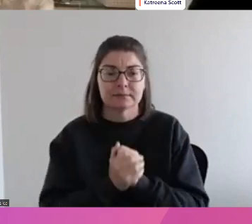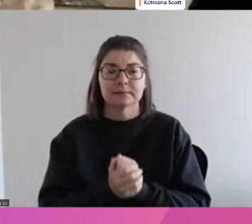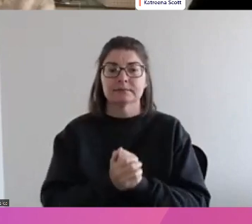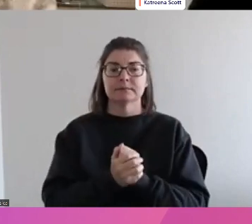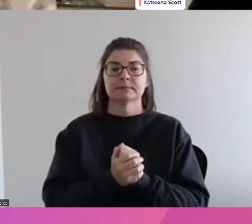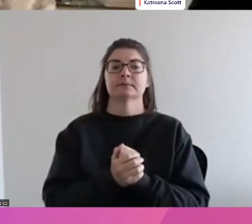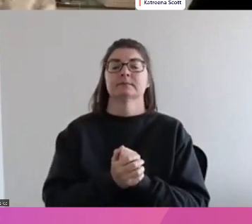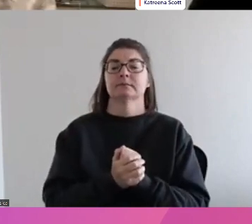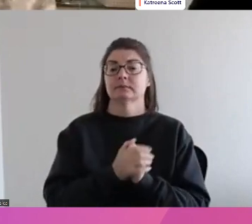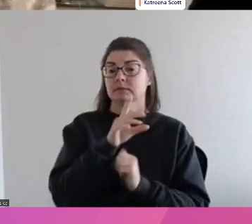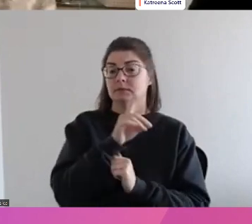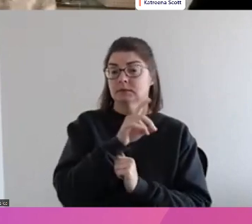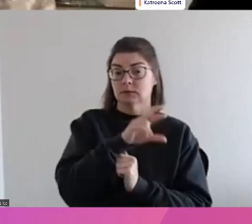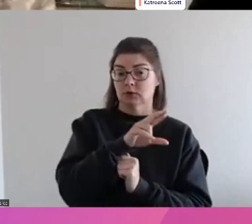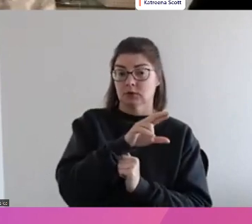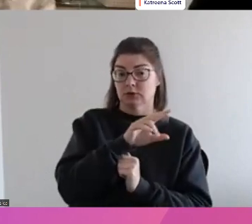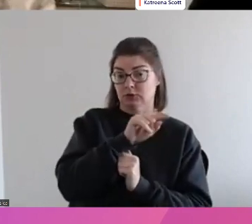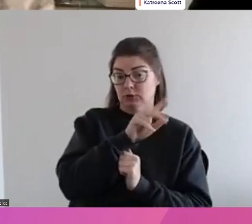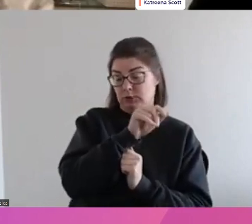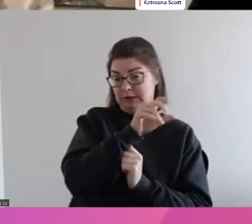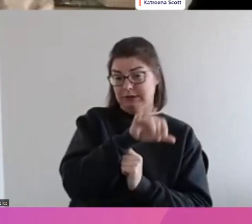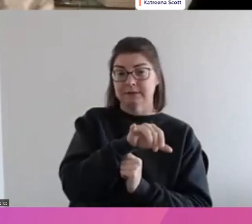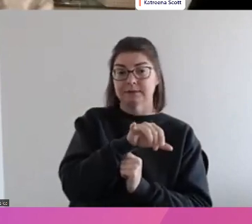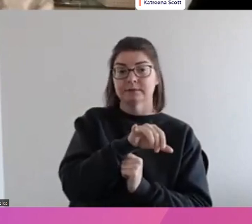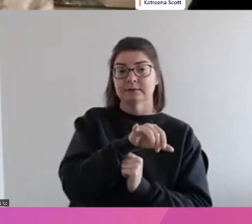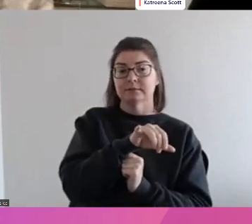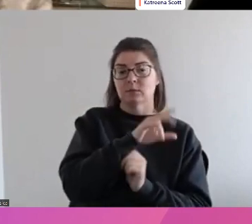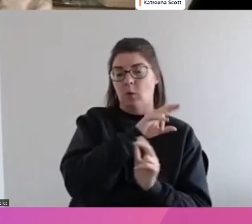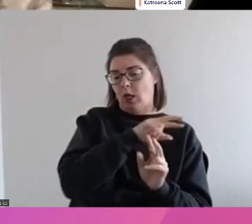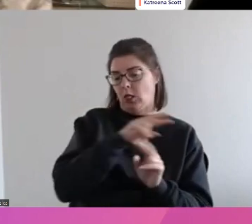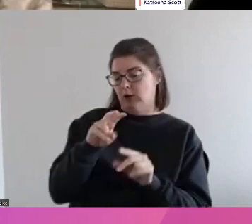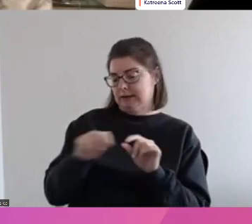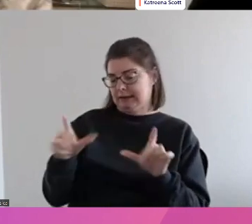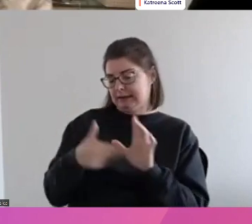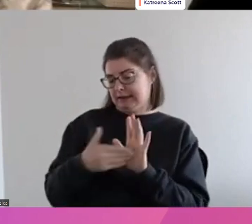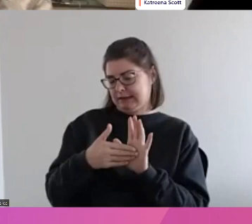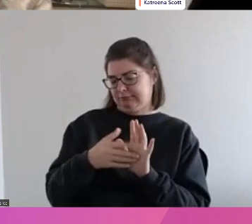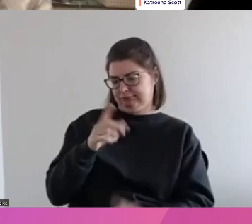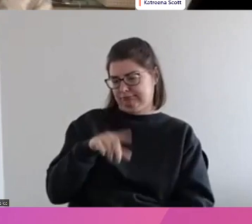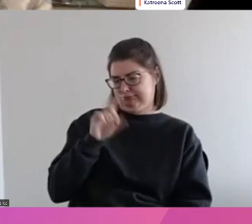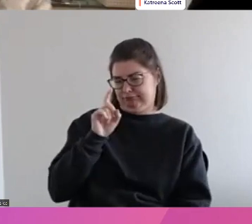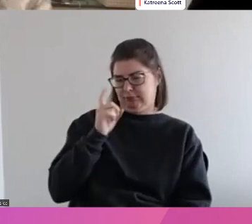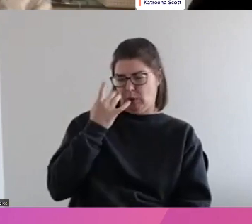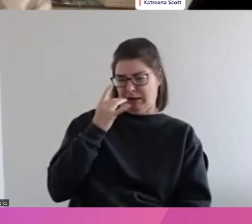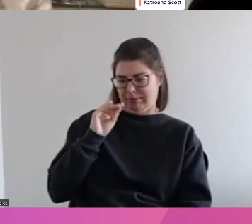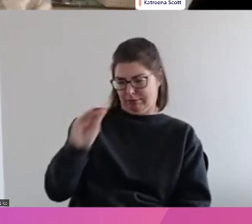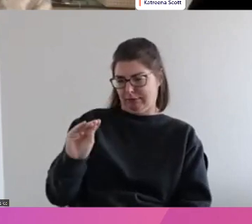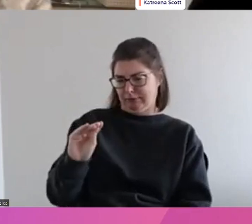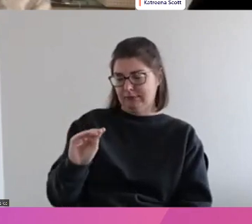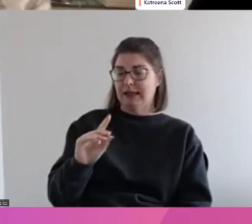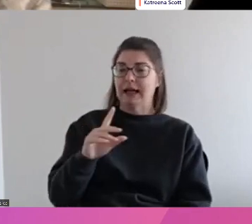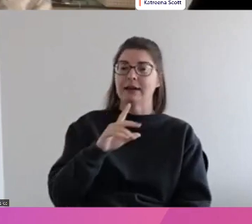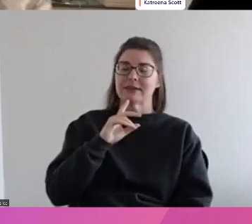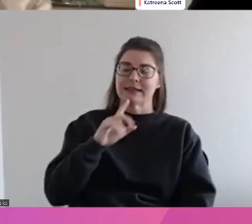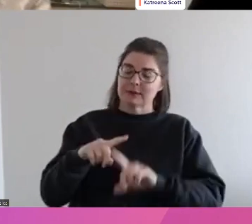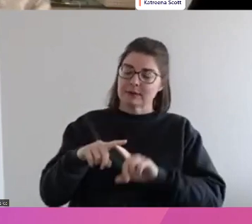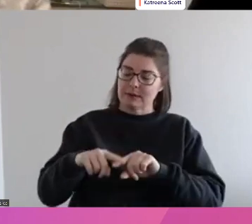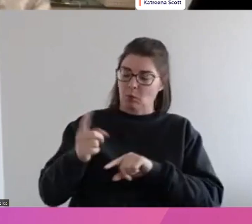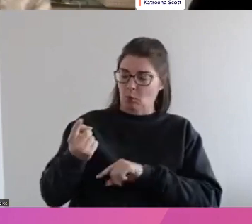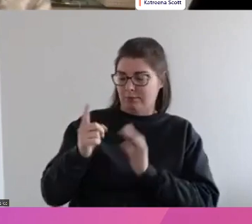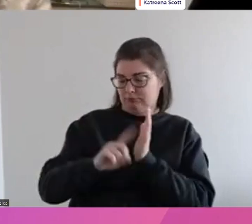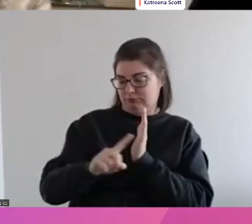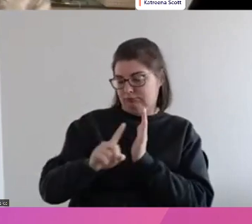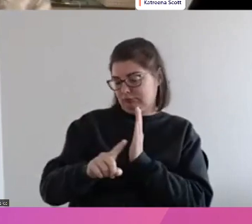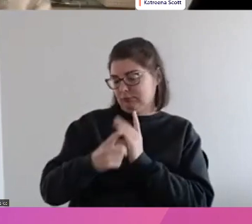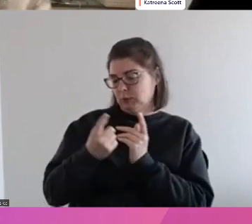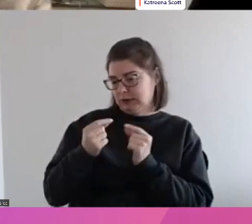provenait peut-être pas des groupes de soutien, mais d'ailleurs. Qu'est-ce que ça veut dire? Eh bien, vous savez, lorsque j'ai regardé la diapo, je ne